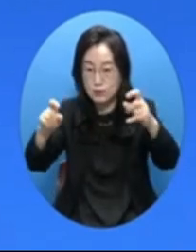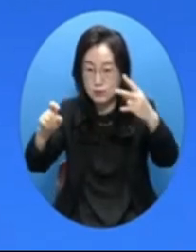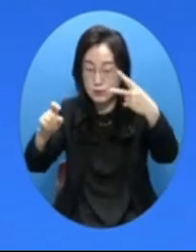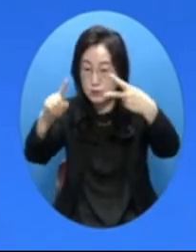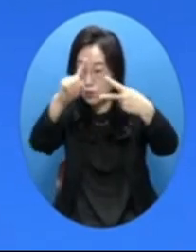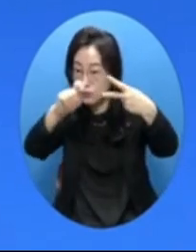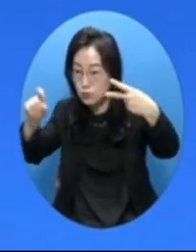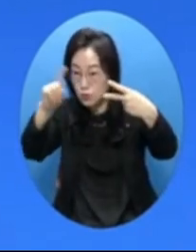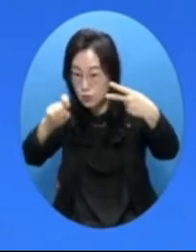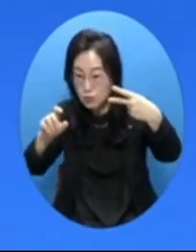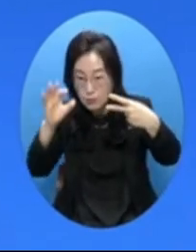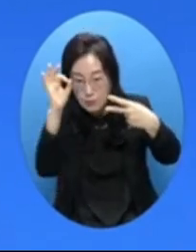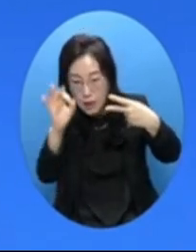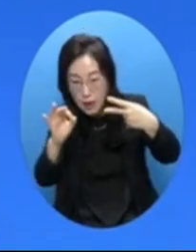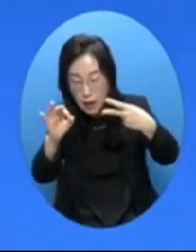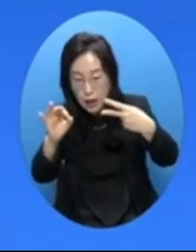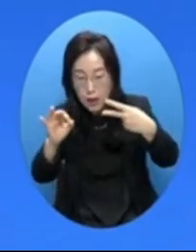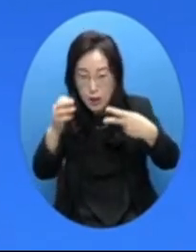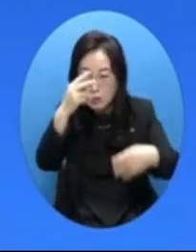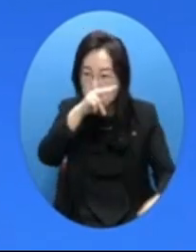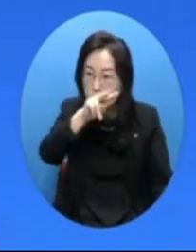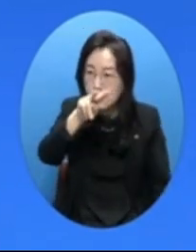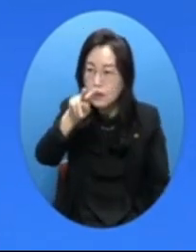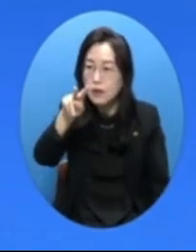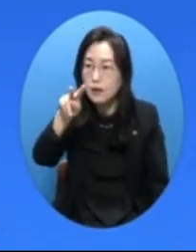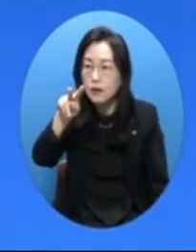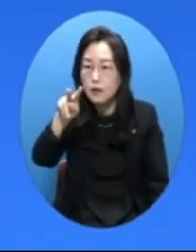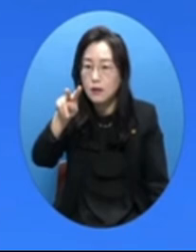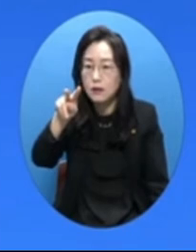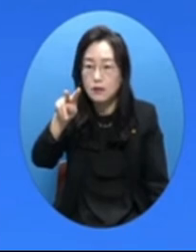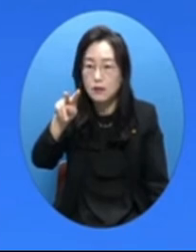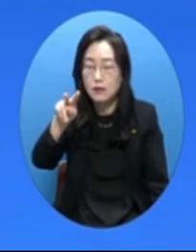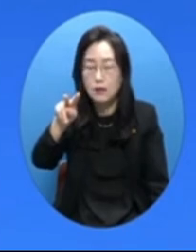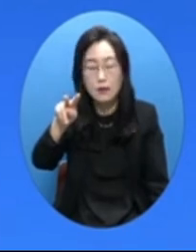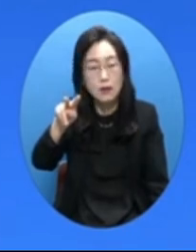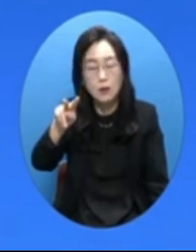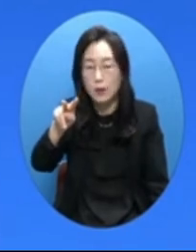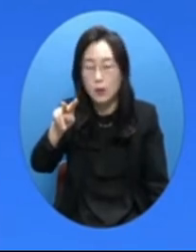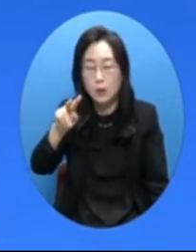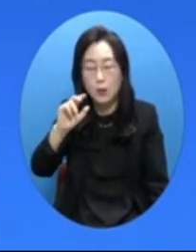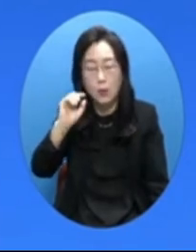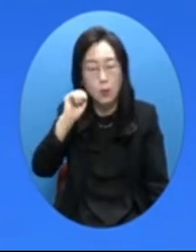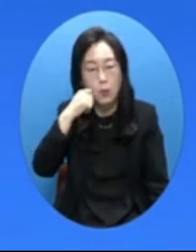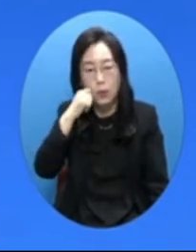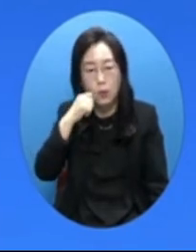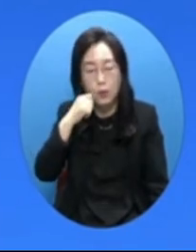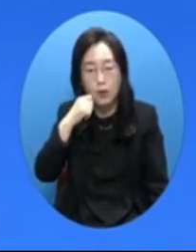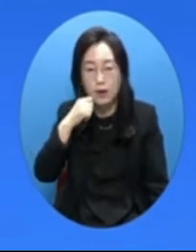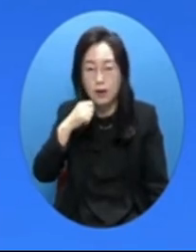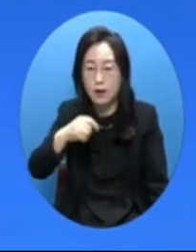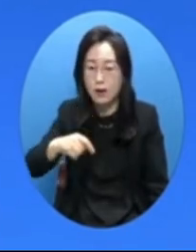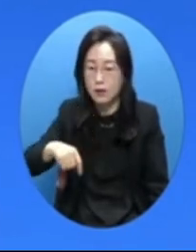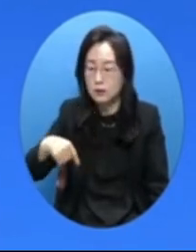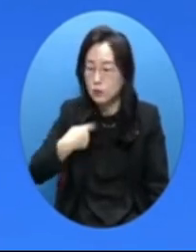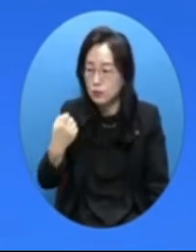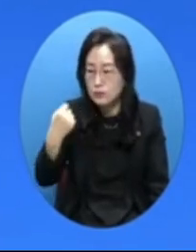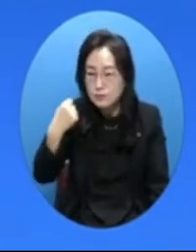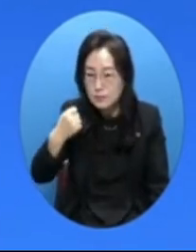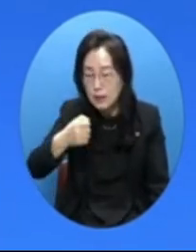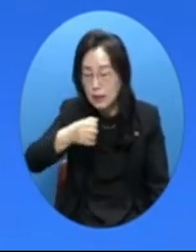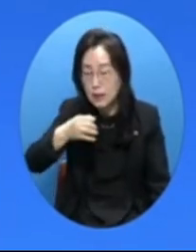이것은 도저히 불가능한 현실입니다 자기들의 힘으로 무너뜨릴 수가 없습니다